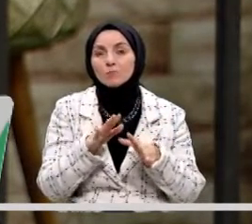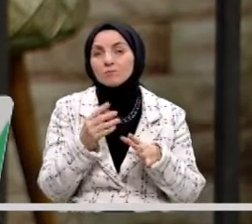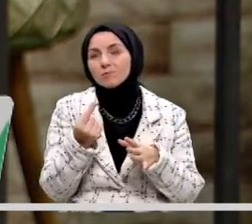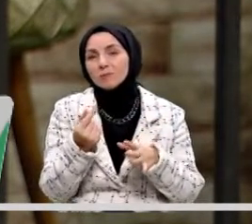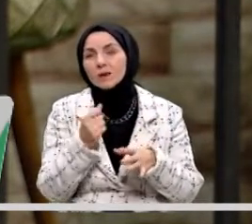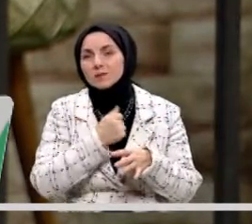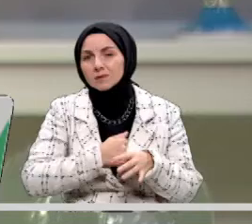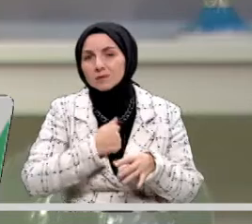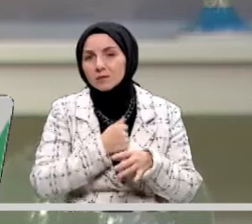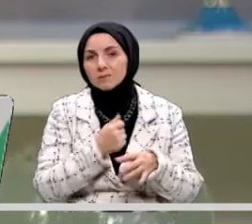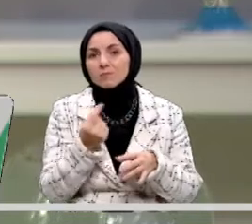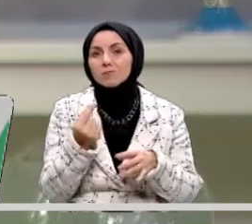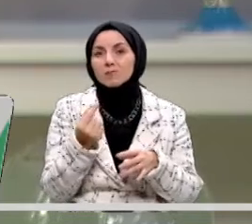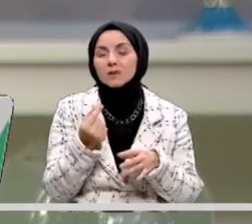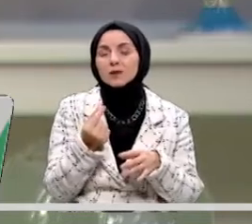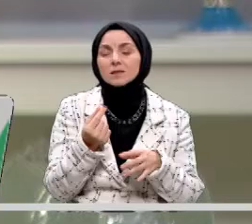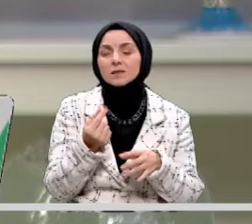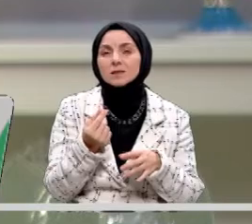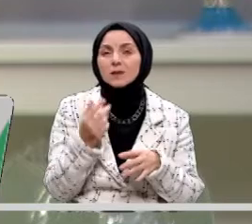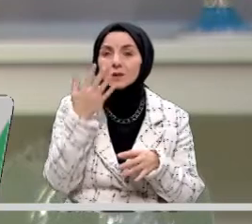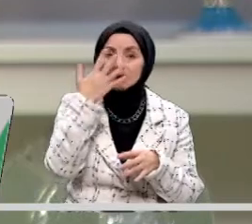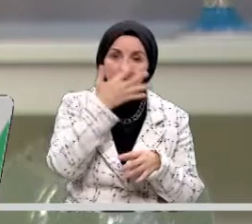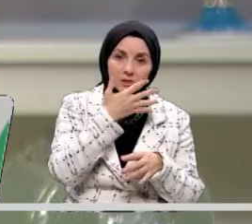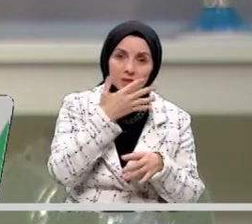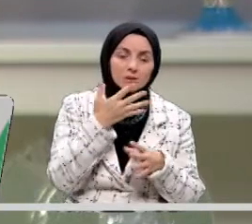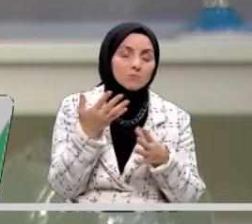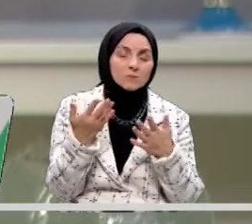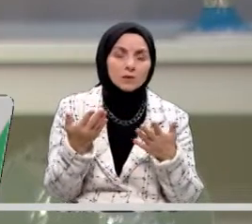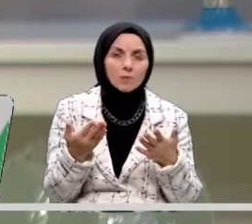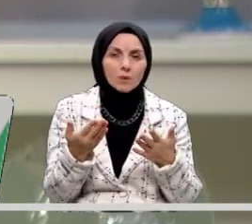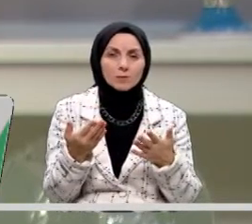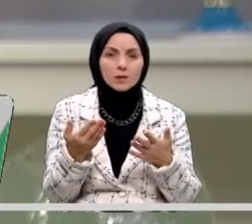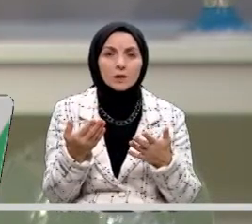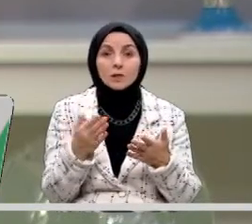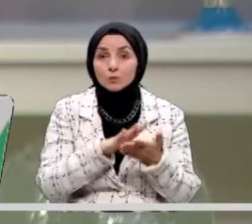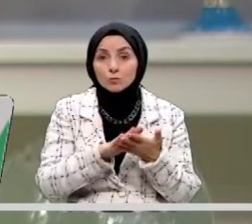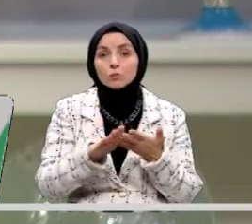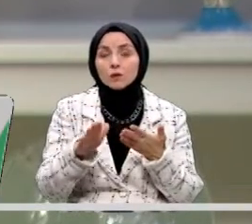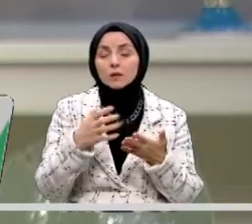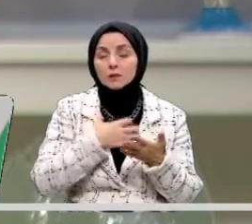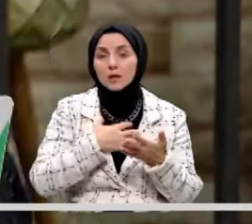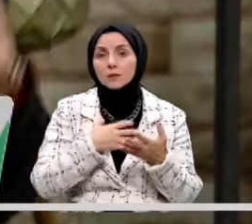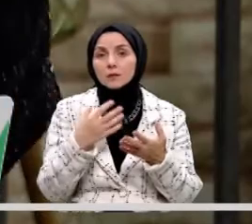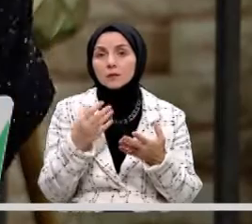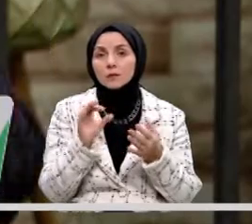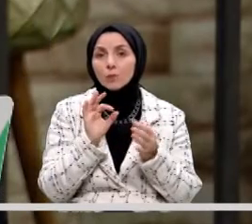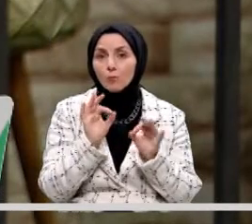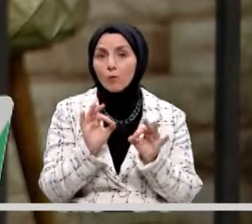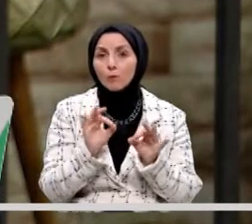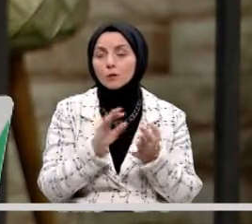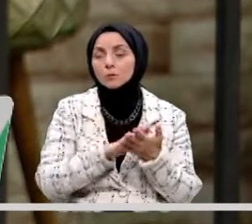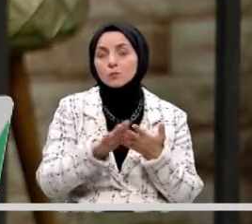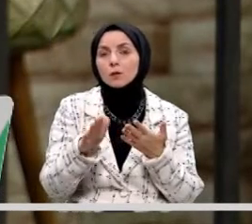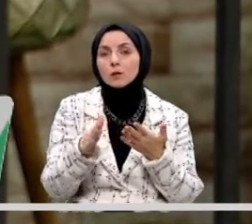Ee ben böyleyim Tamam da arkadaşım niye normal duruyorsun düzelsene kendini Allah Allah ben böyle kızgınım